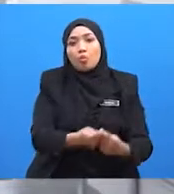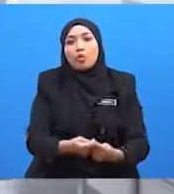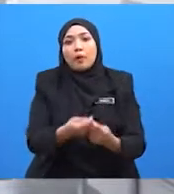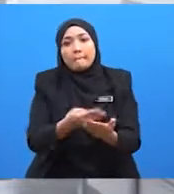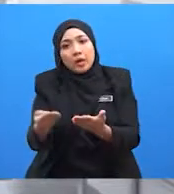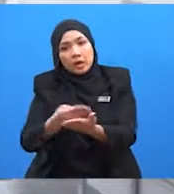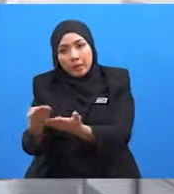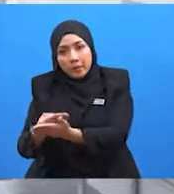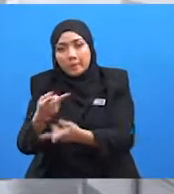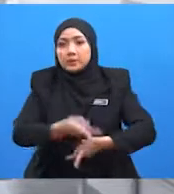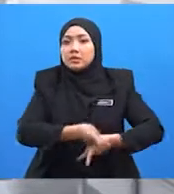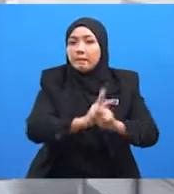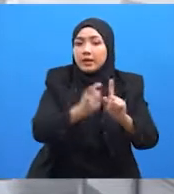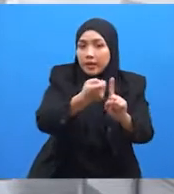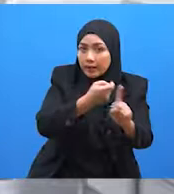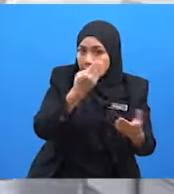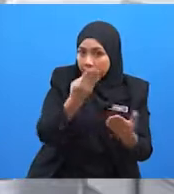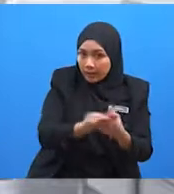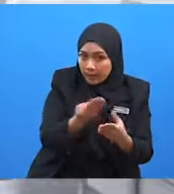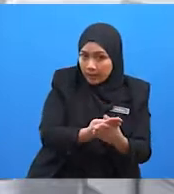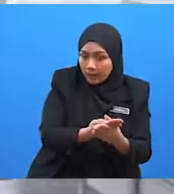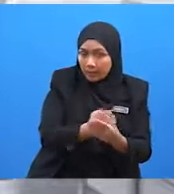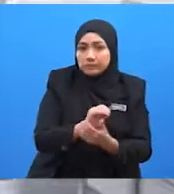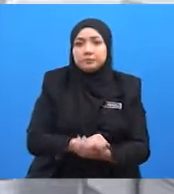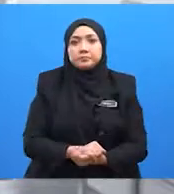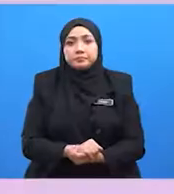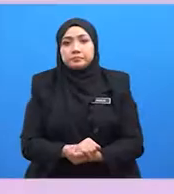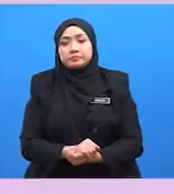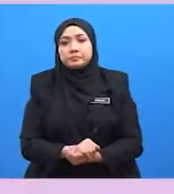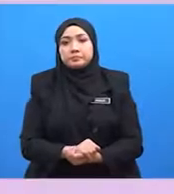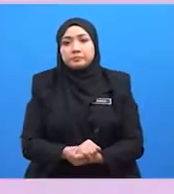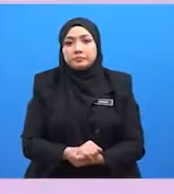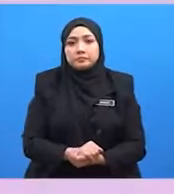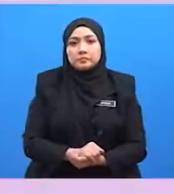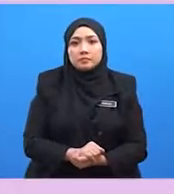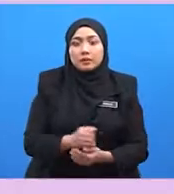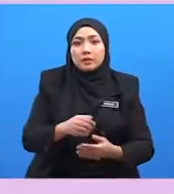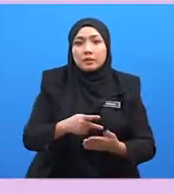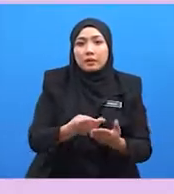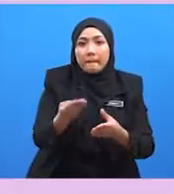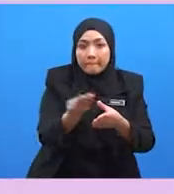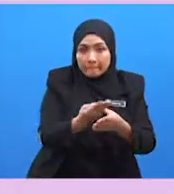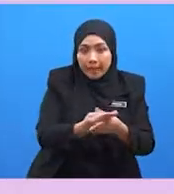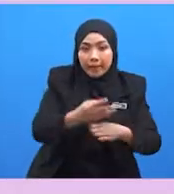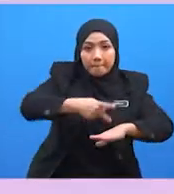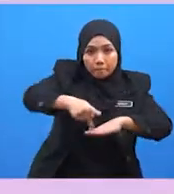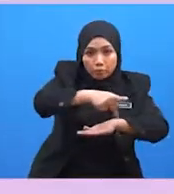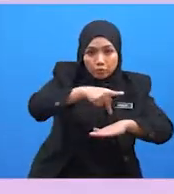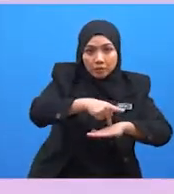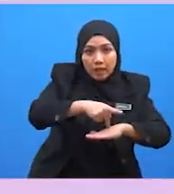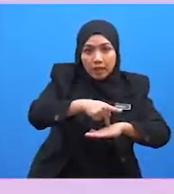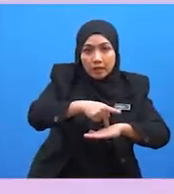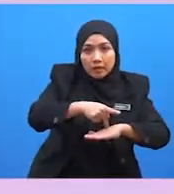Dasar kewangan pula dilaksanakan melalui peranan Bank Pusat, iaitu Bank